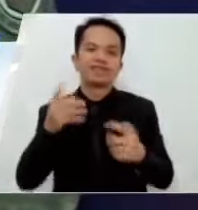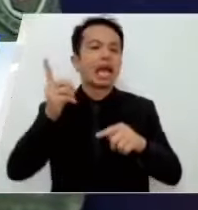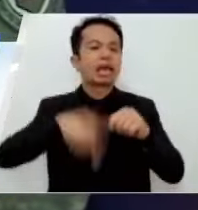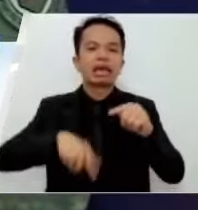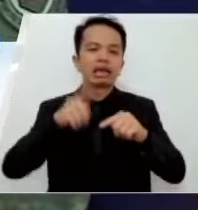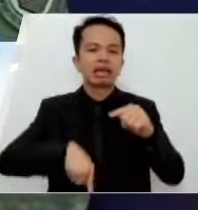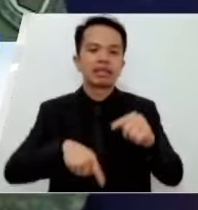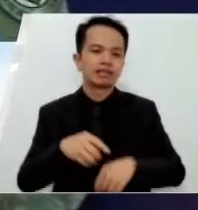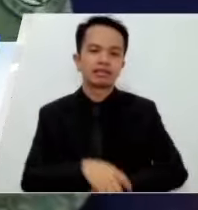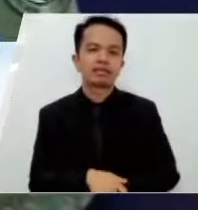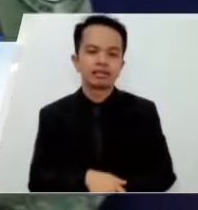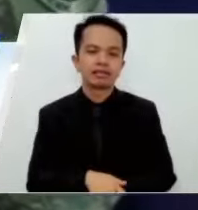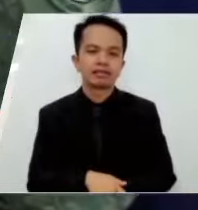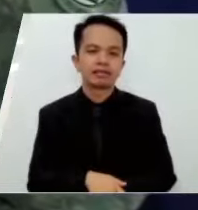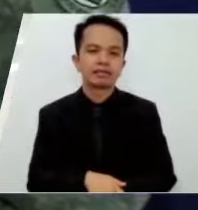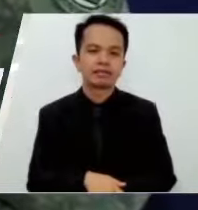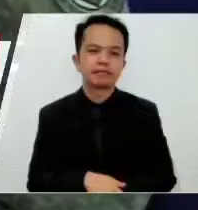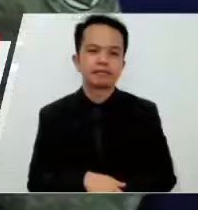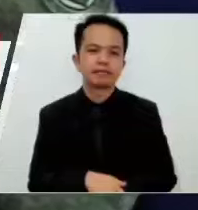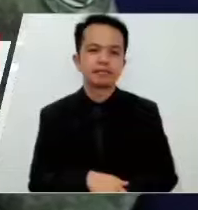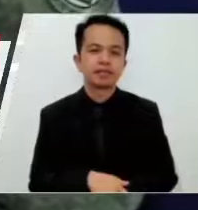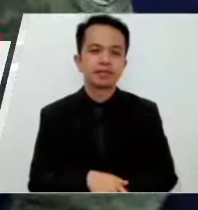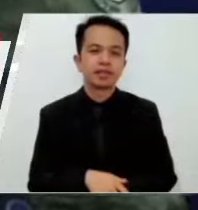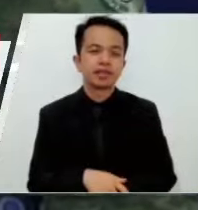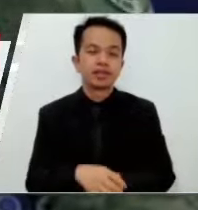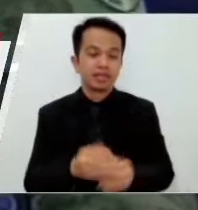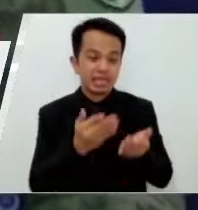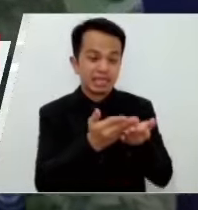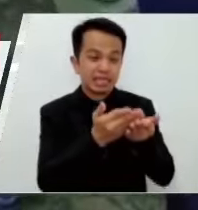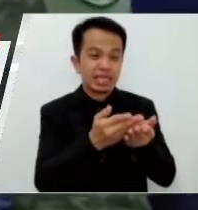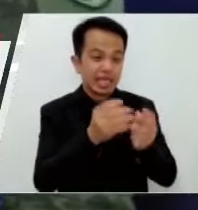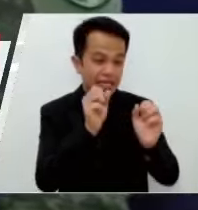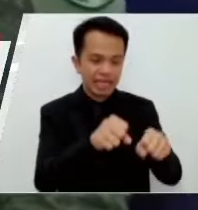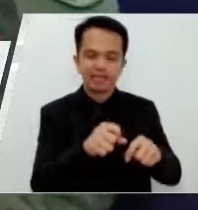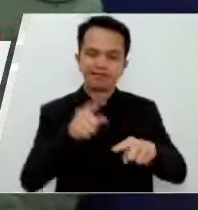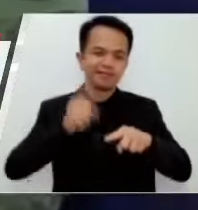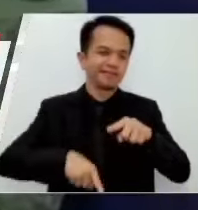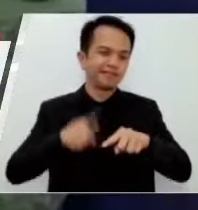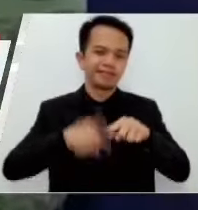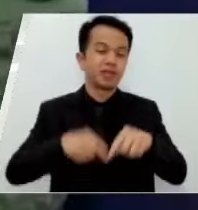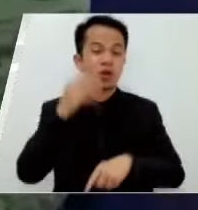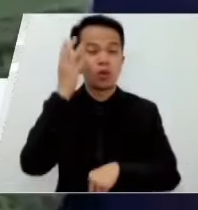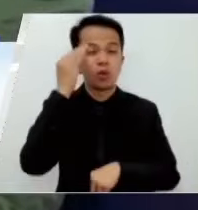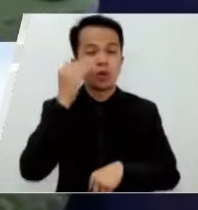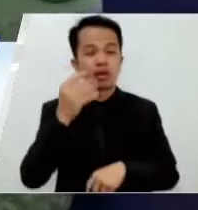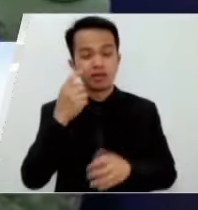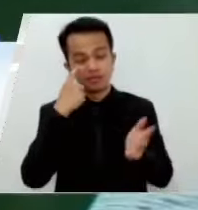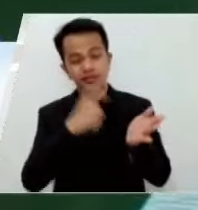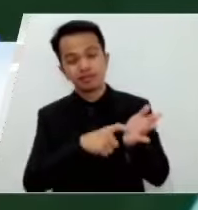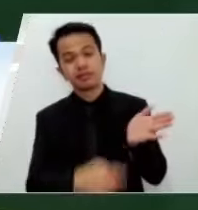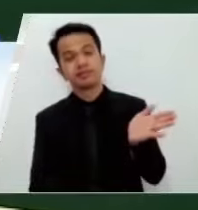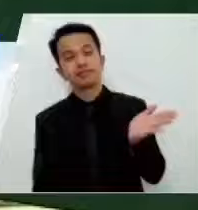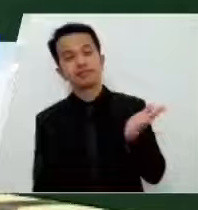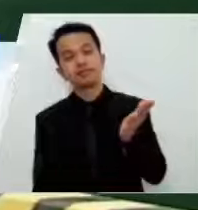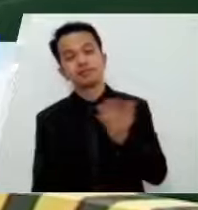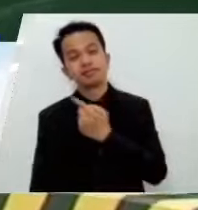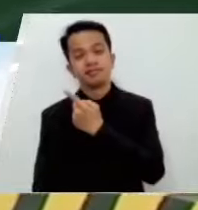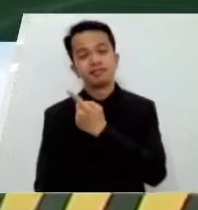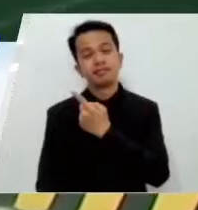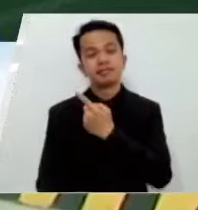not seaworthy. Dahil nga, nakita nyo naman na talagang sirang-sira.